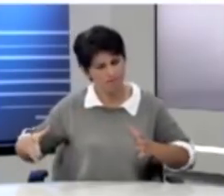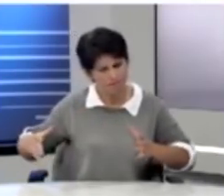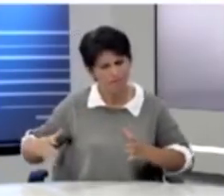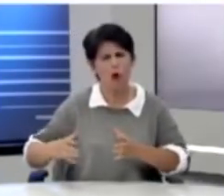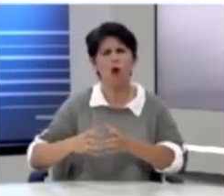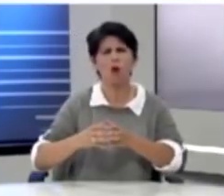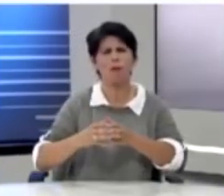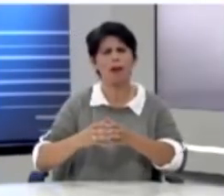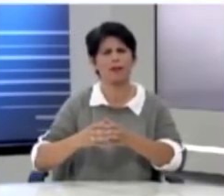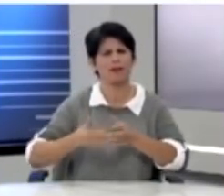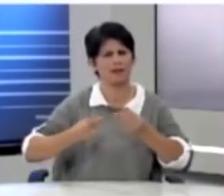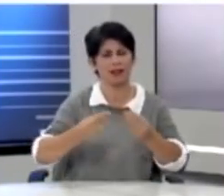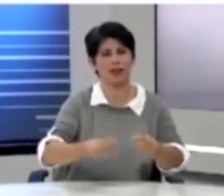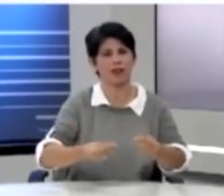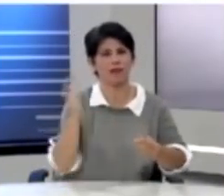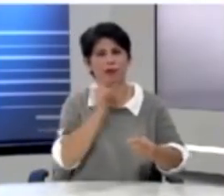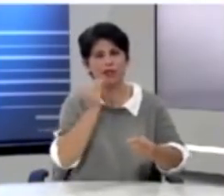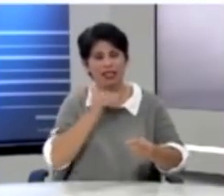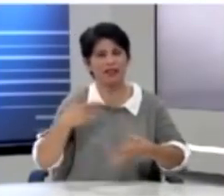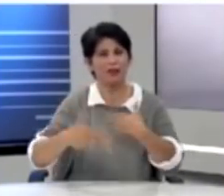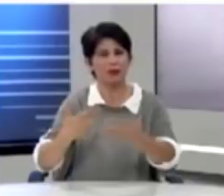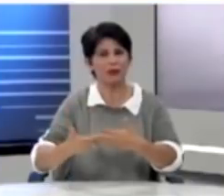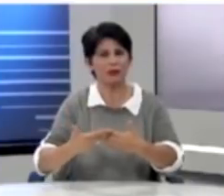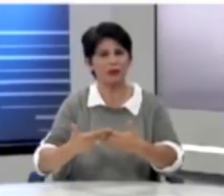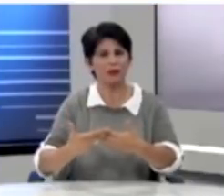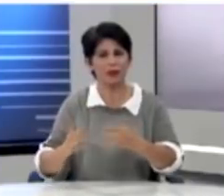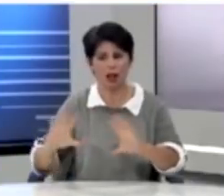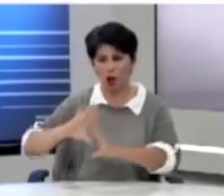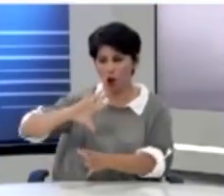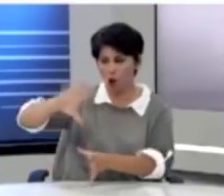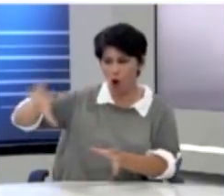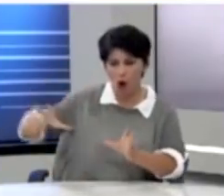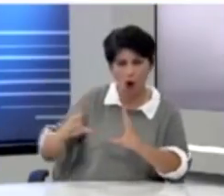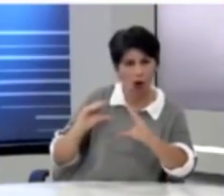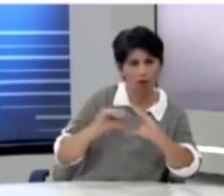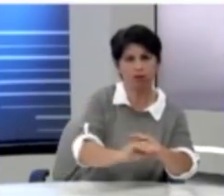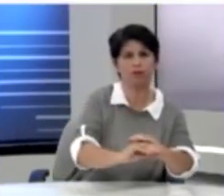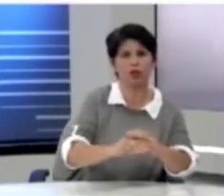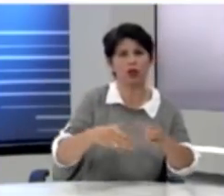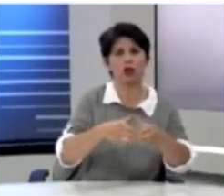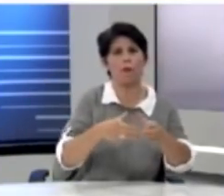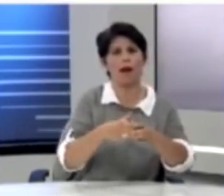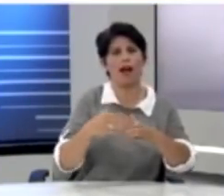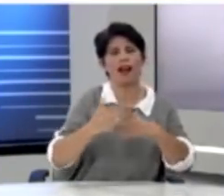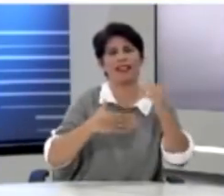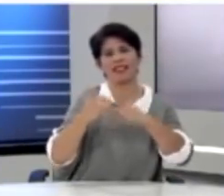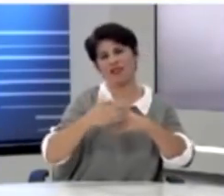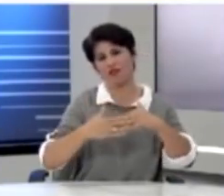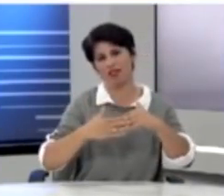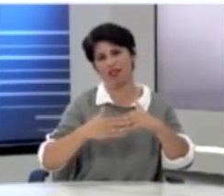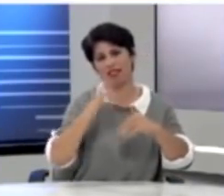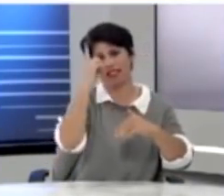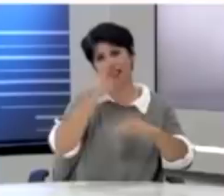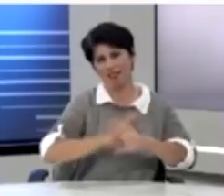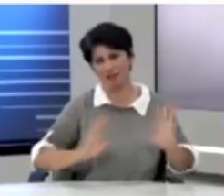κλίμακα, επιταχύνοντας περαιτέρω τη συγκέντρωση του κλάδου της κατασκευής. Τα ψηφιακά μητρώα